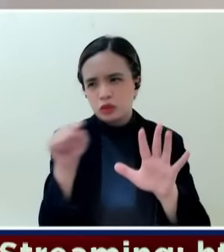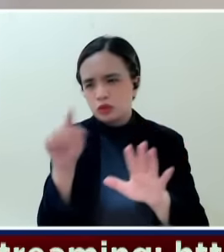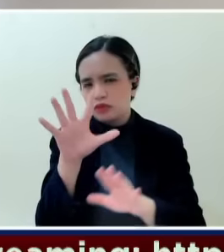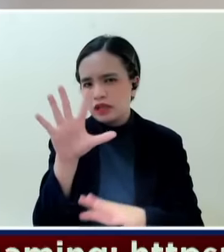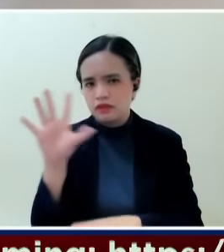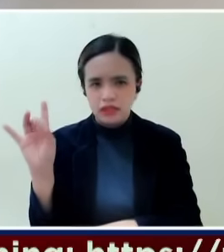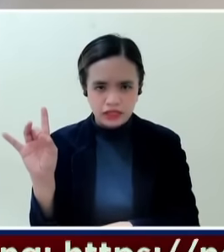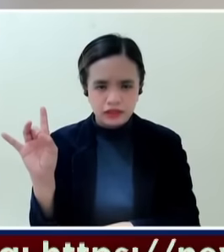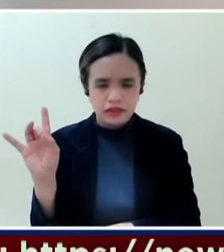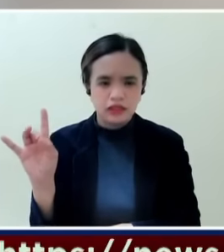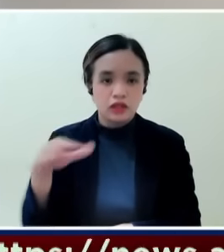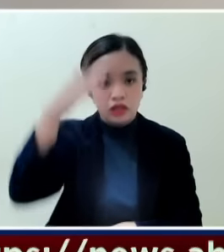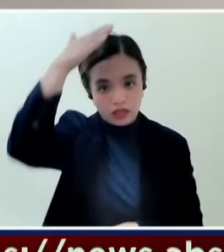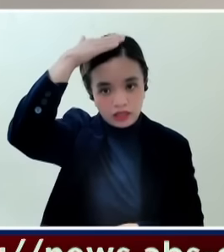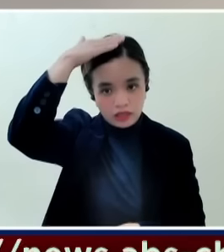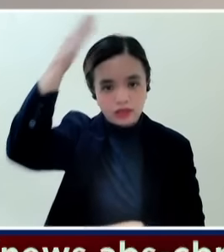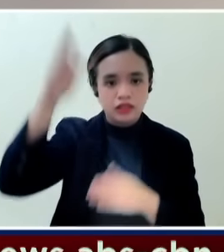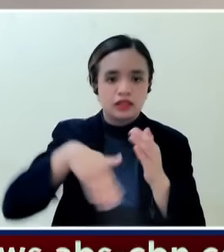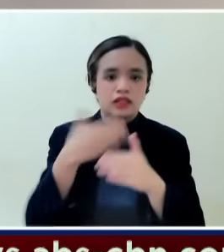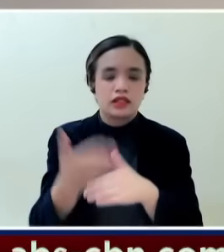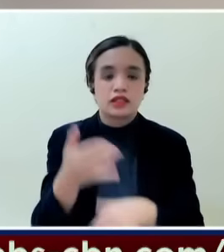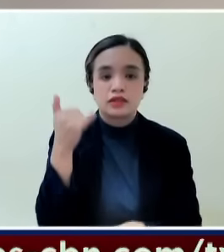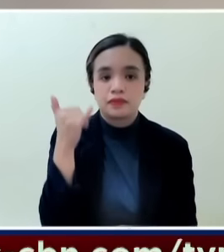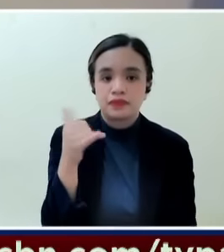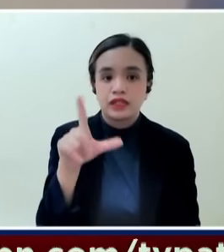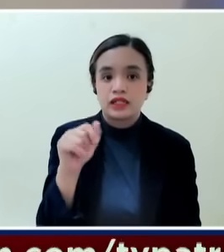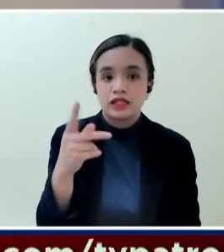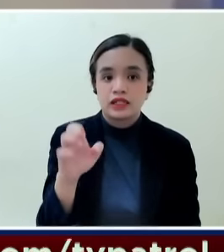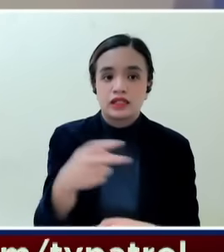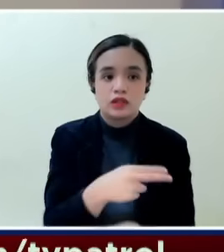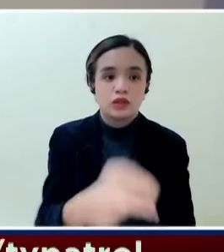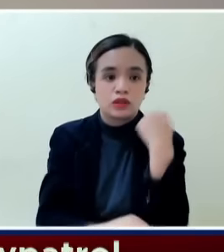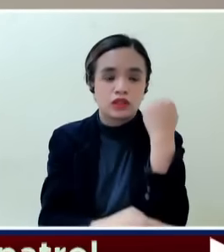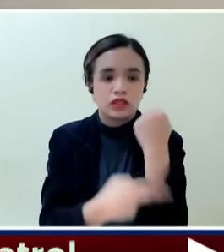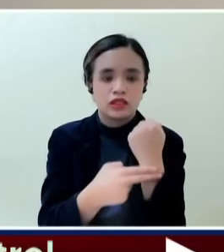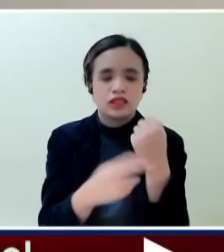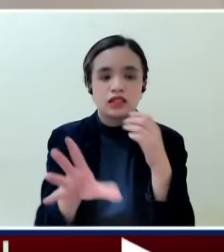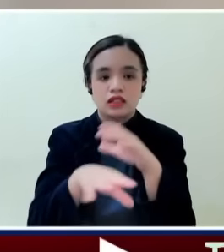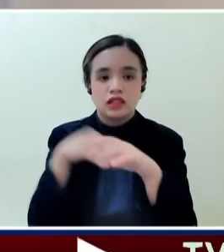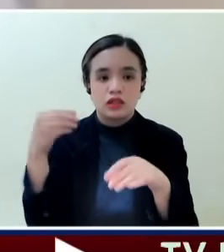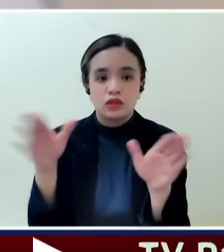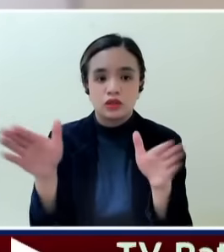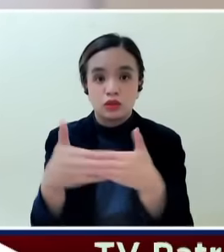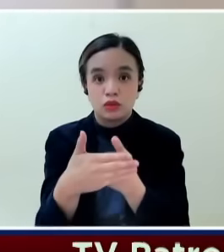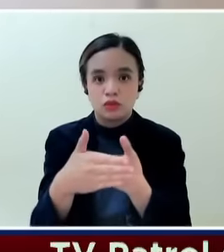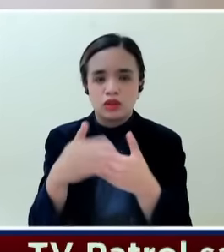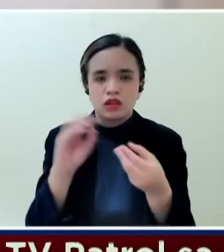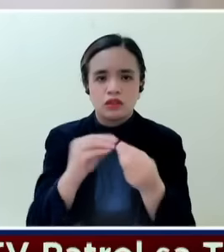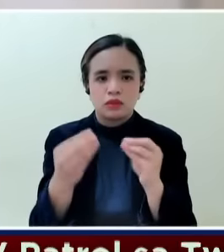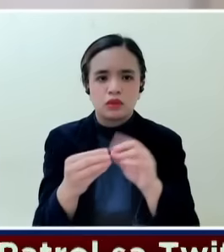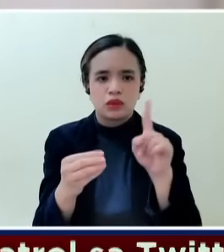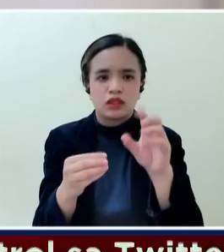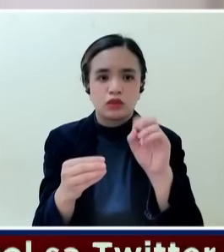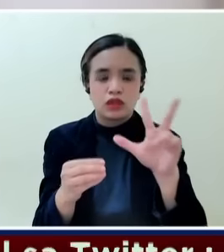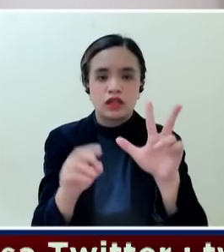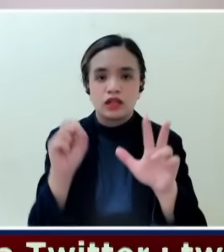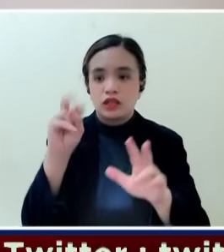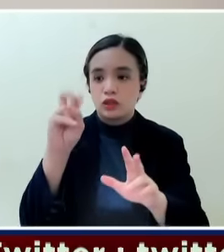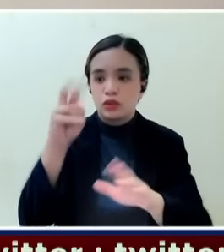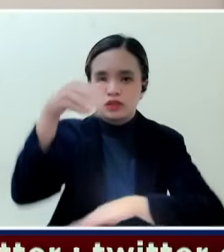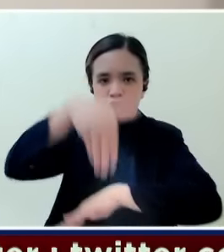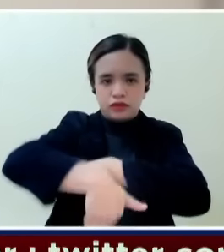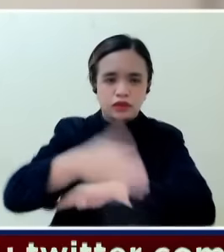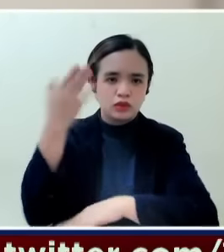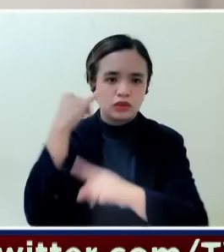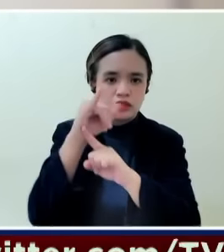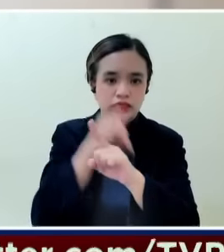Sa CCTV sa hallway ng Lake Hotel, nakunang lumabas ng room 103 ang lalaki pasado hating gabi nitong July 10.